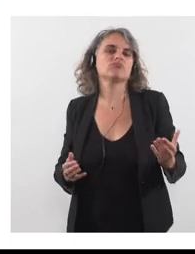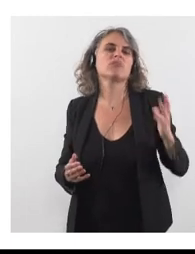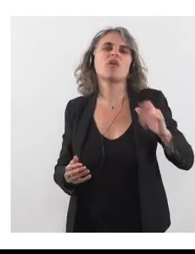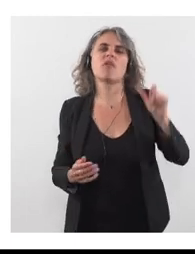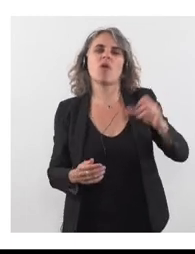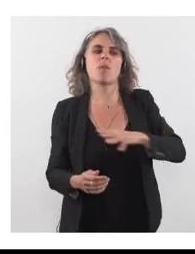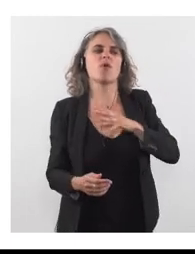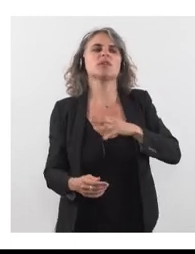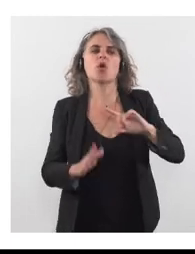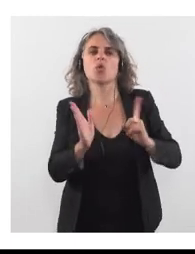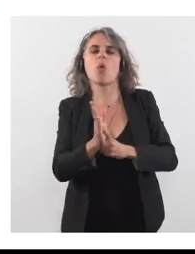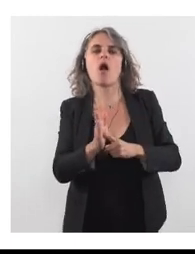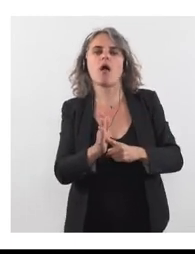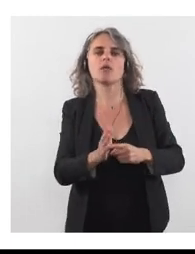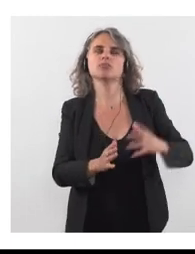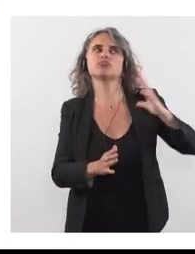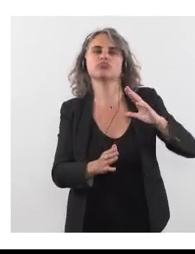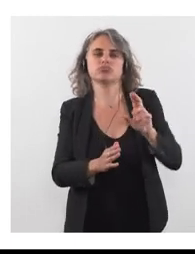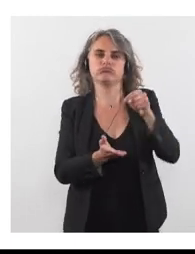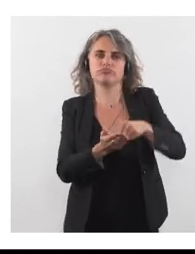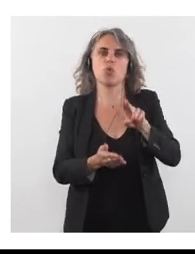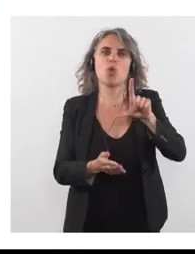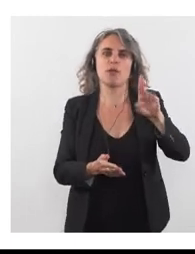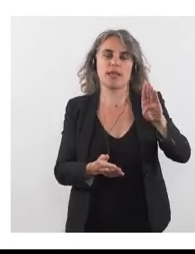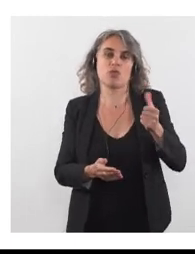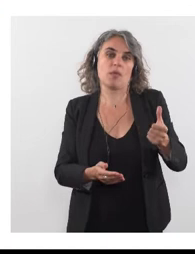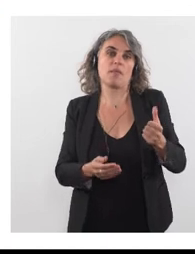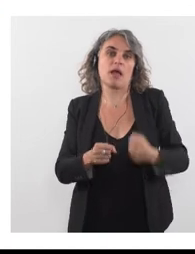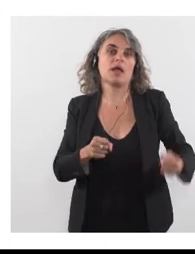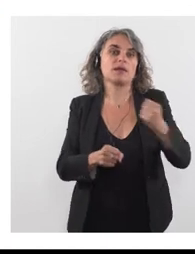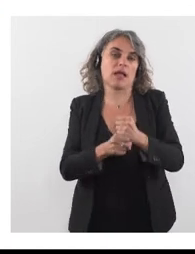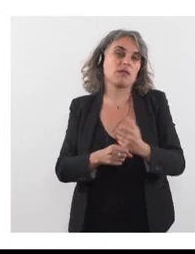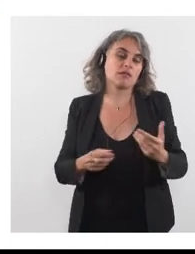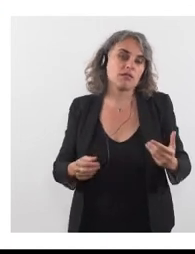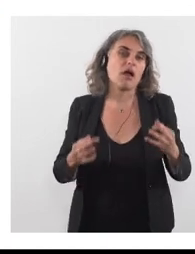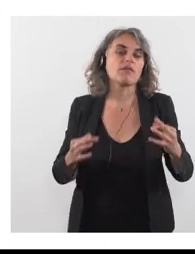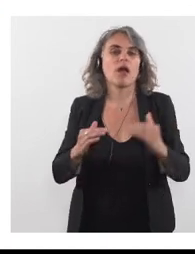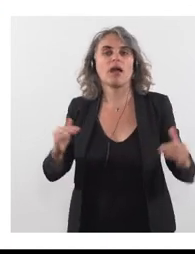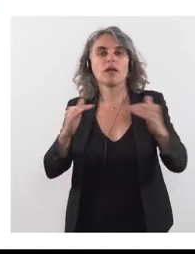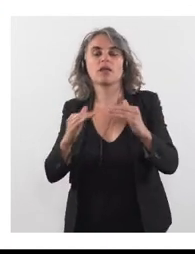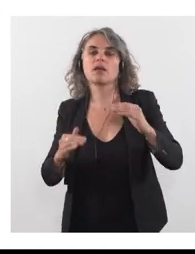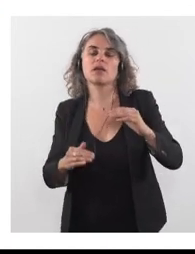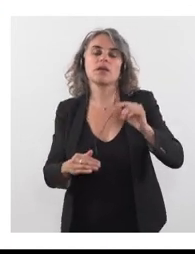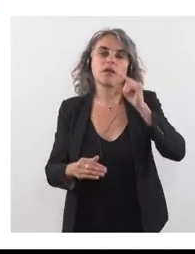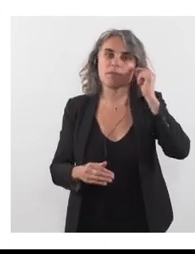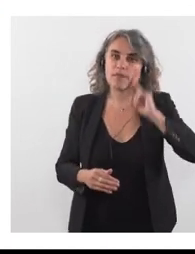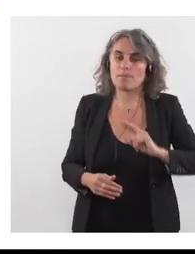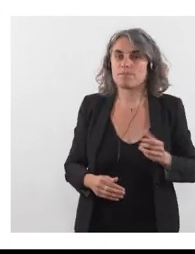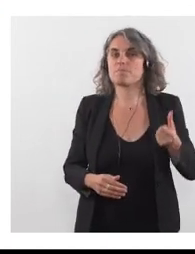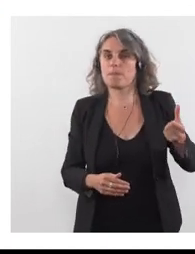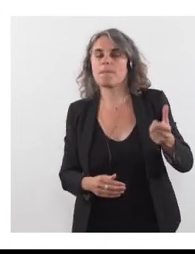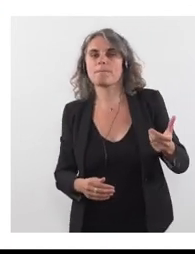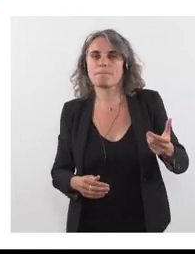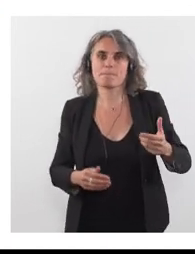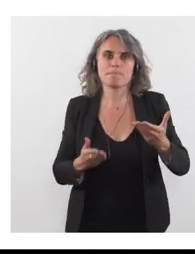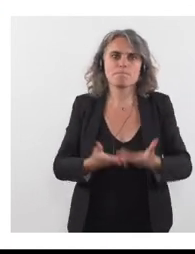était professeur de droit bien avant moi à l'ULB, a fait dans les affaires de Fresnes pour l'égalité homme-femme, quand elle a apporté différentes